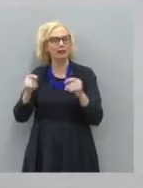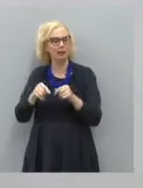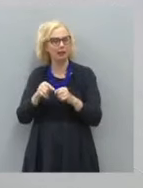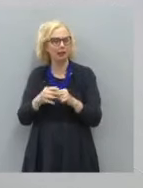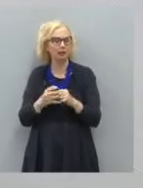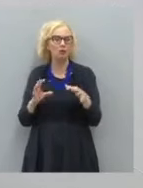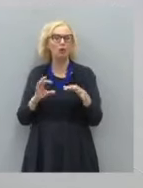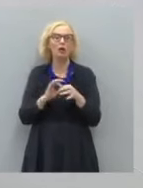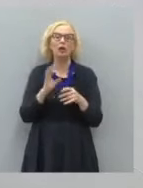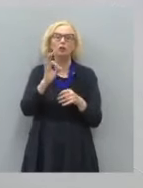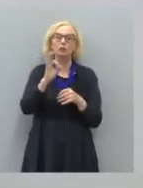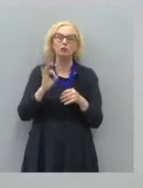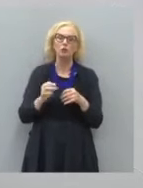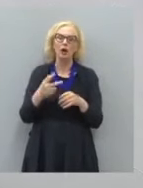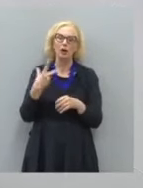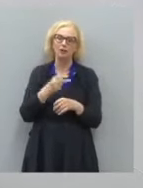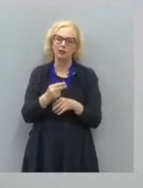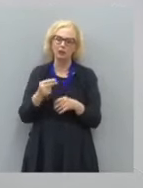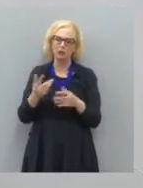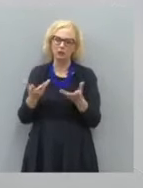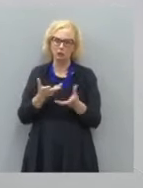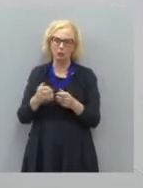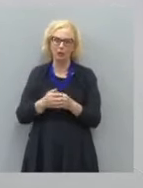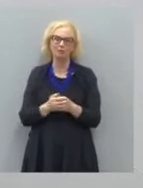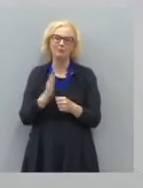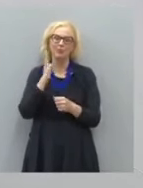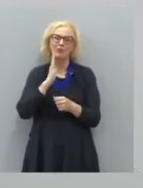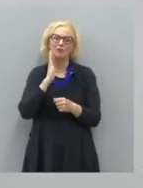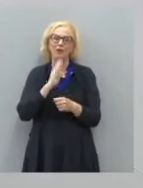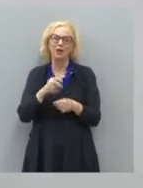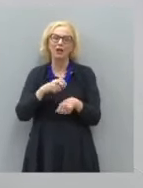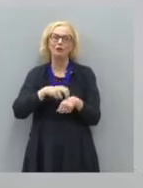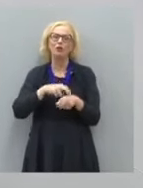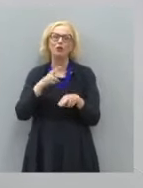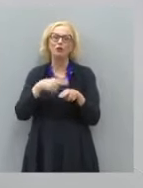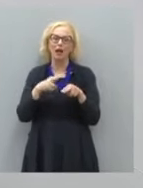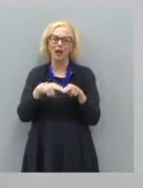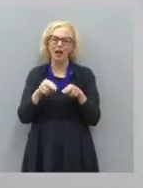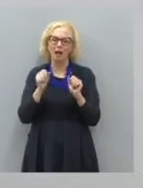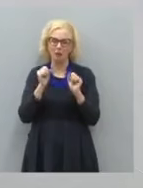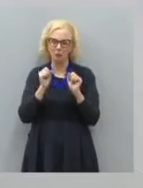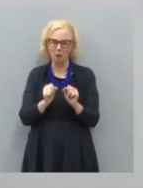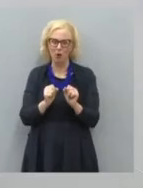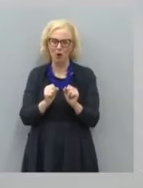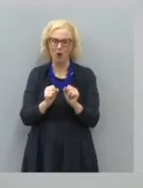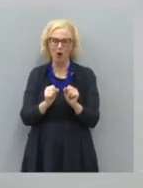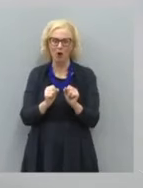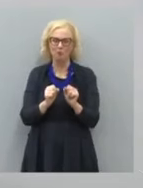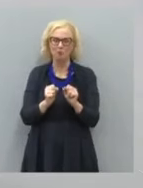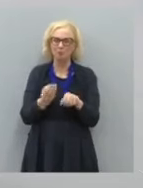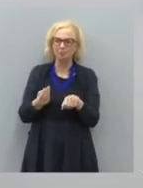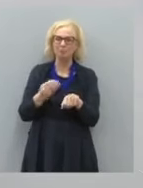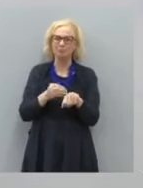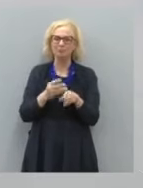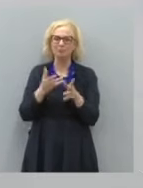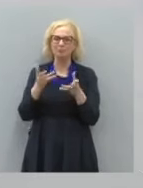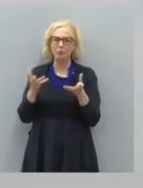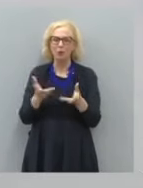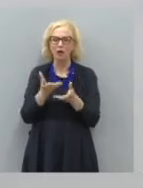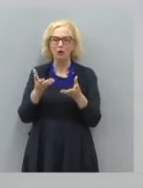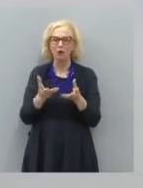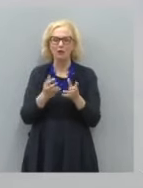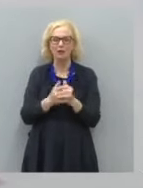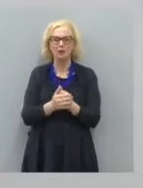percentuali delle vaccinazioni allora intanto il dottor ferro ci può come dire aggiungere qualche elemento